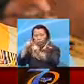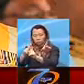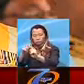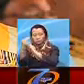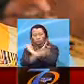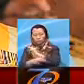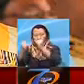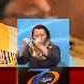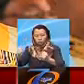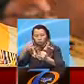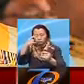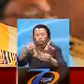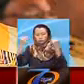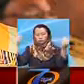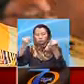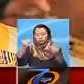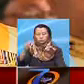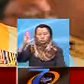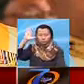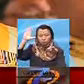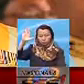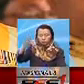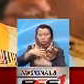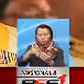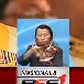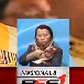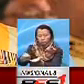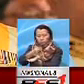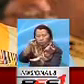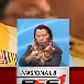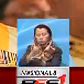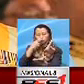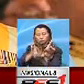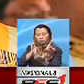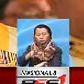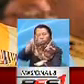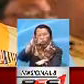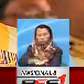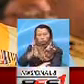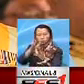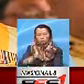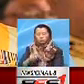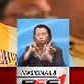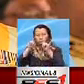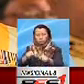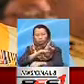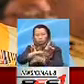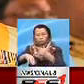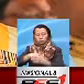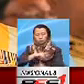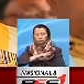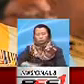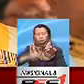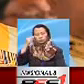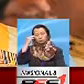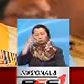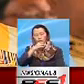negara untuk Majlis angkat sumpah seterusnya menandatangani surat pengisytiharan yang akan dihadiri semua raja-raja Melayu